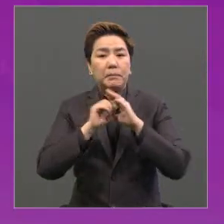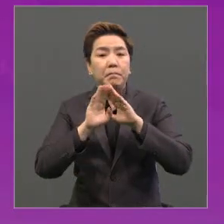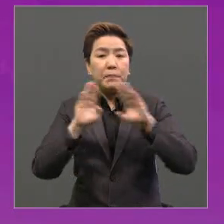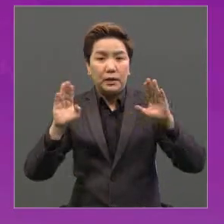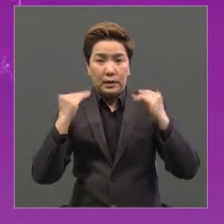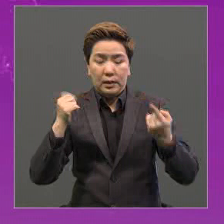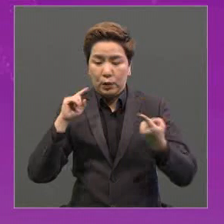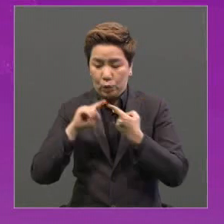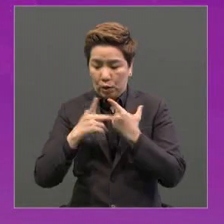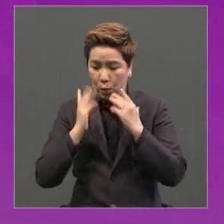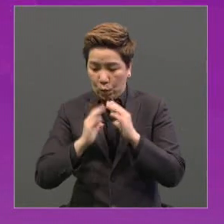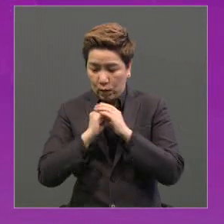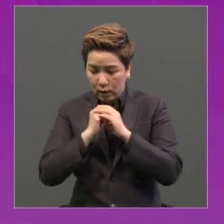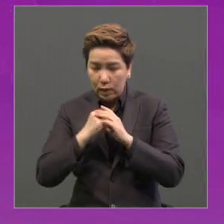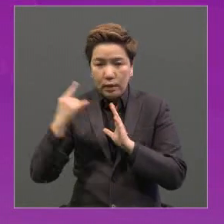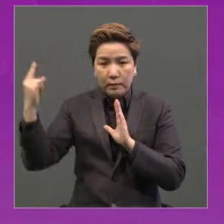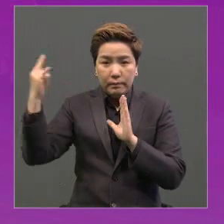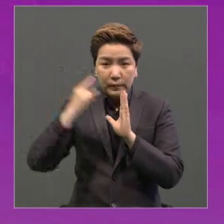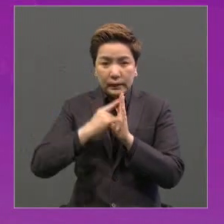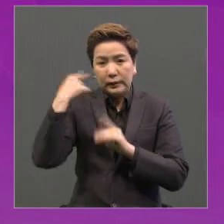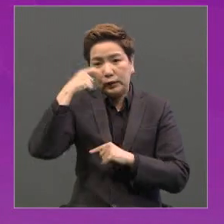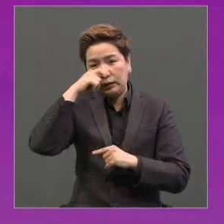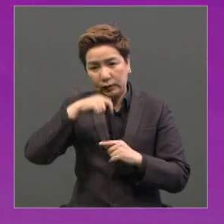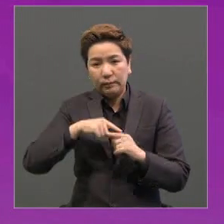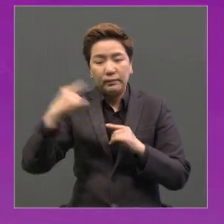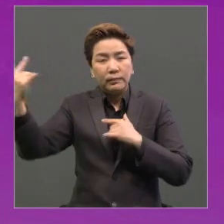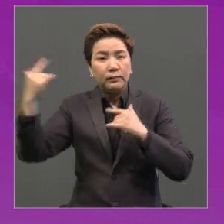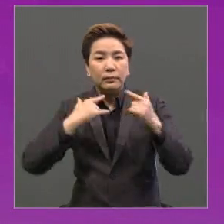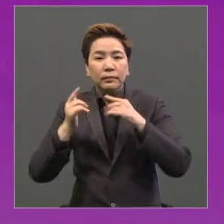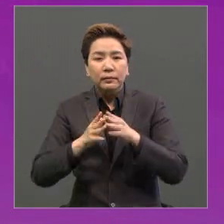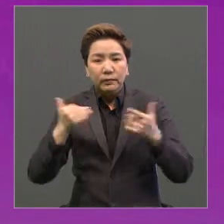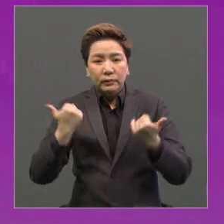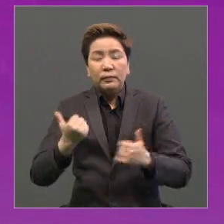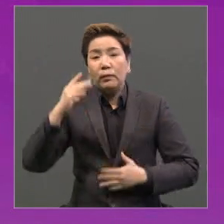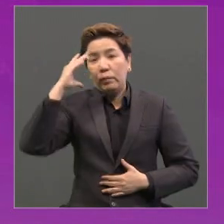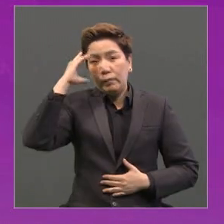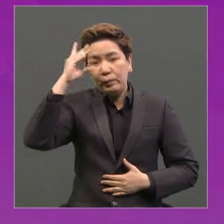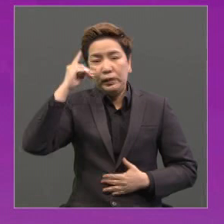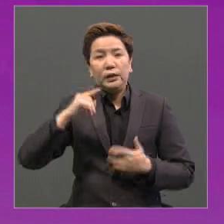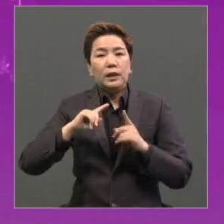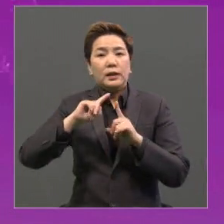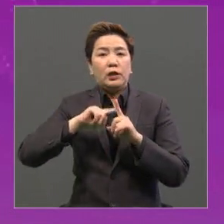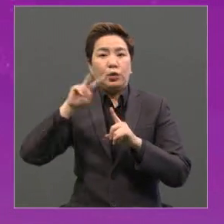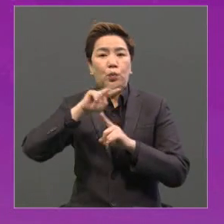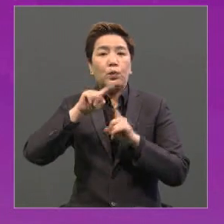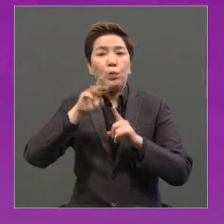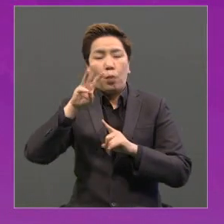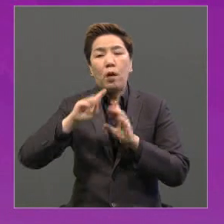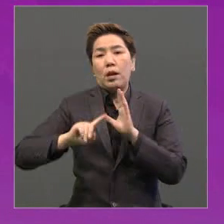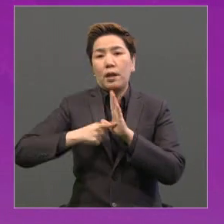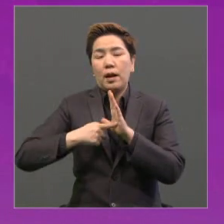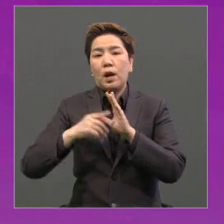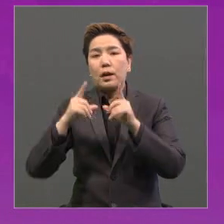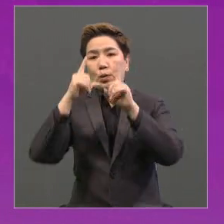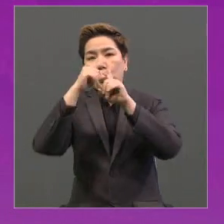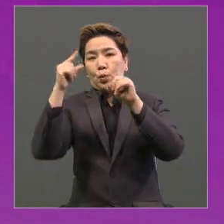มเปิดประเทศนะครับทำให้ชาวจีนเนี่ยสามารถเดินทางมาท่องเที่ยวในประเทศไทยได้มากขึ้นนะครับและในวันพรุ่งนี้นะครับจะเป็นวันแรกที่เขาจะเริ่ม